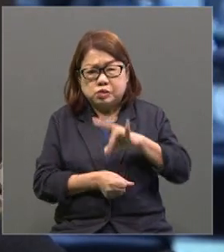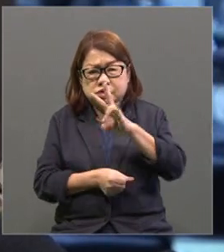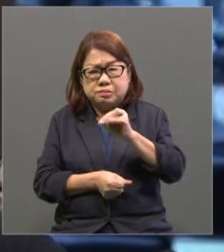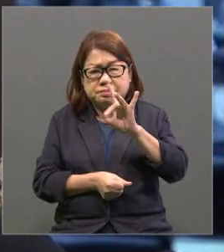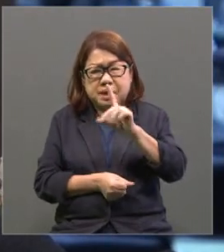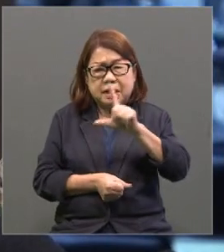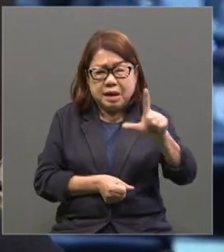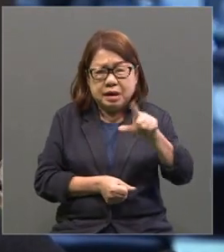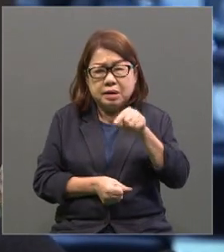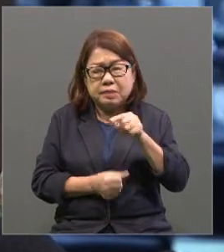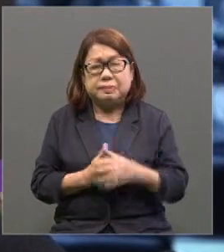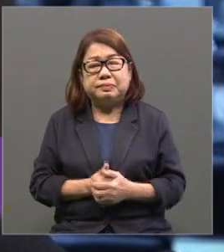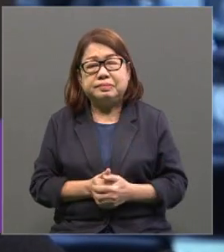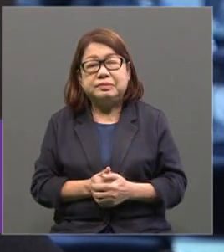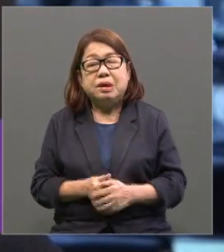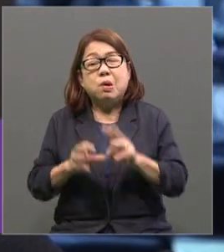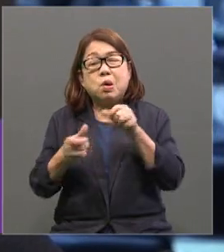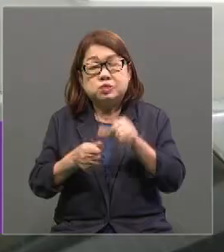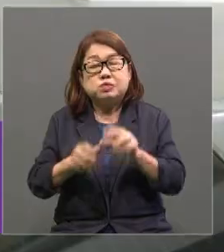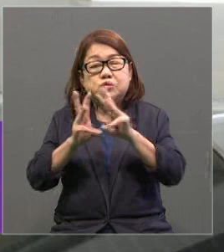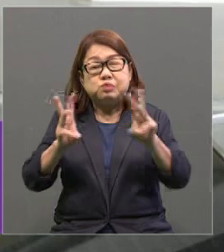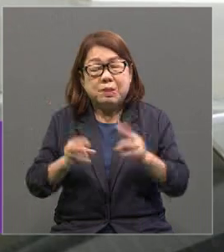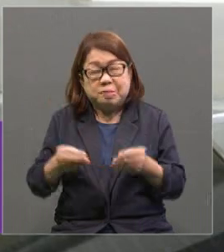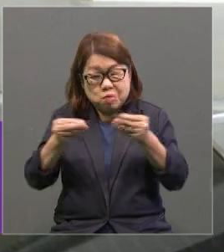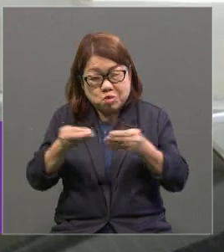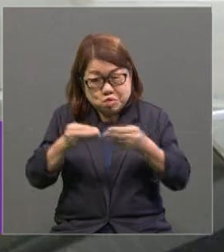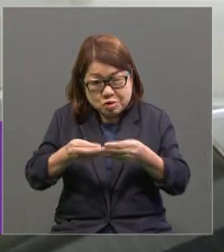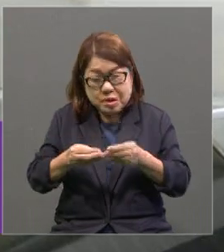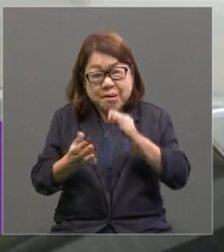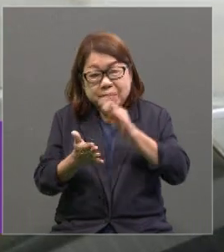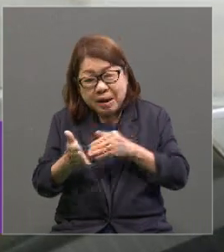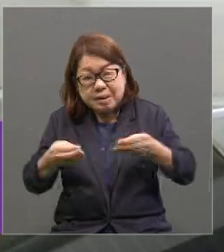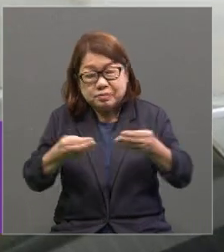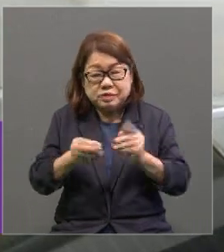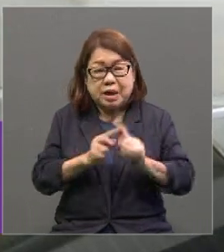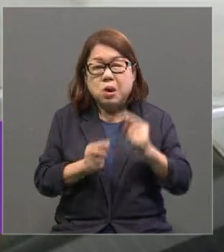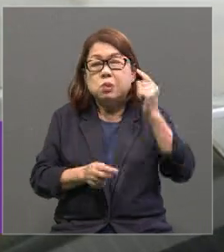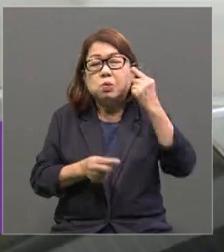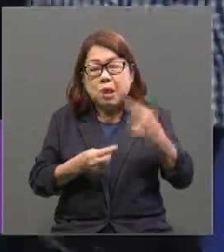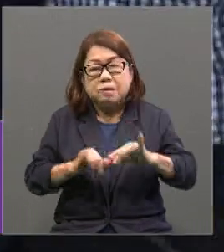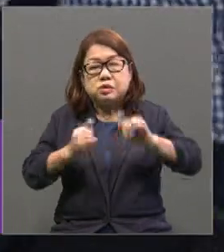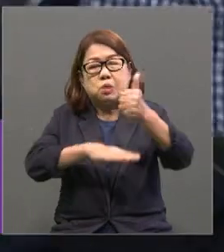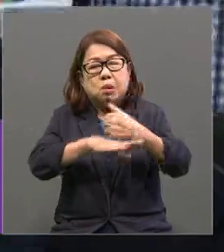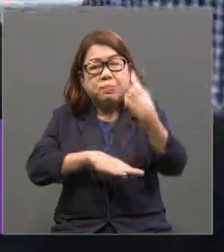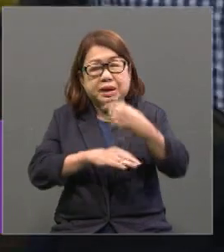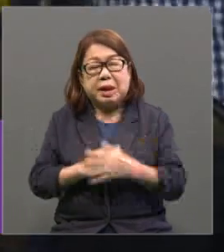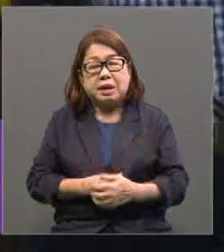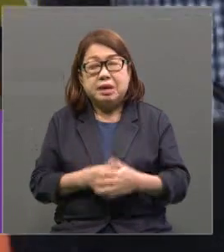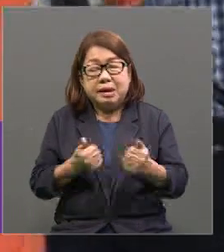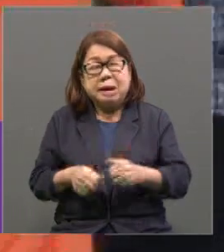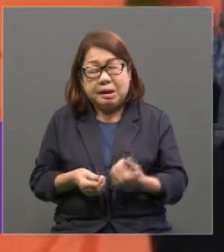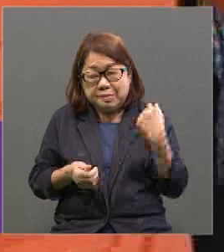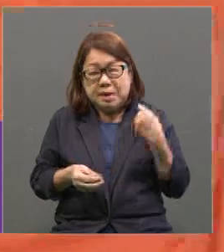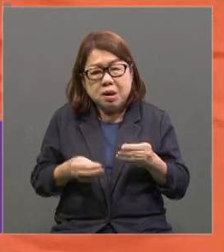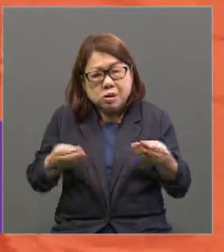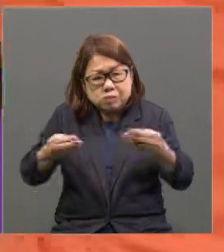พนันเนี่ยตอนนี้ทราบเจ้าของเว็บพนันอันนั้นแล้วนะปรากฏว่าไม่ได้เล่นหลายที่คุณผู้ชมแอมปักใจเล่นอยู่เว็บเดียว